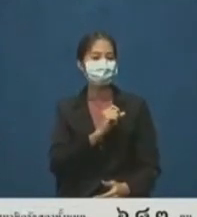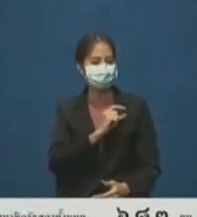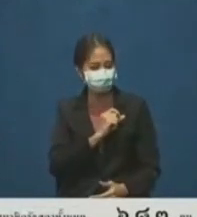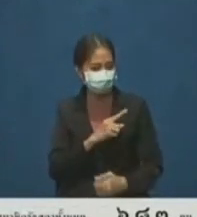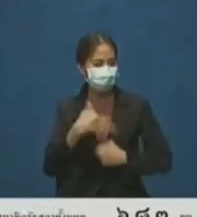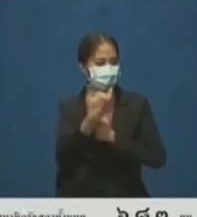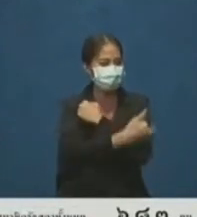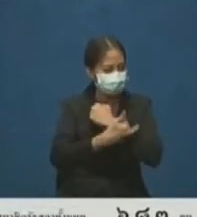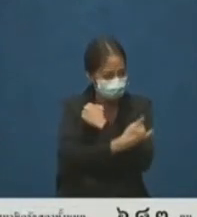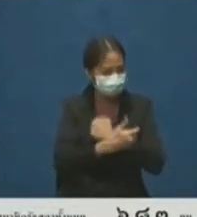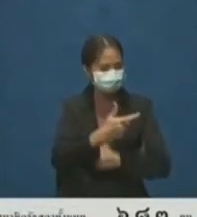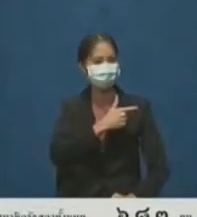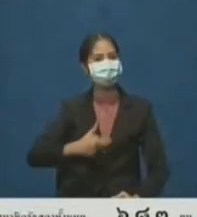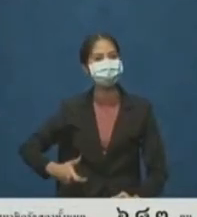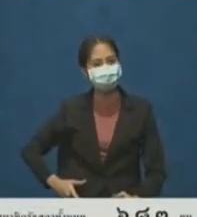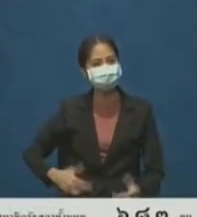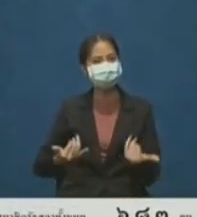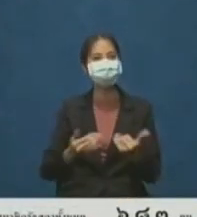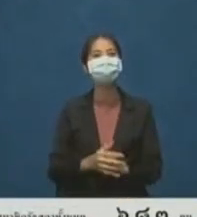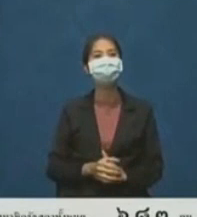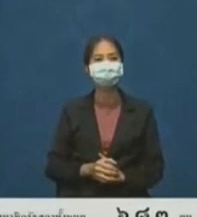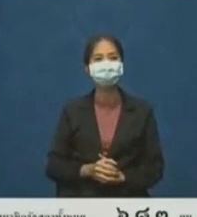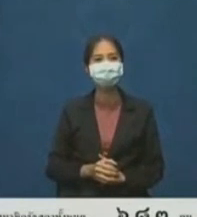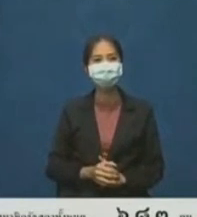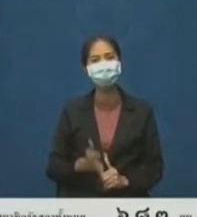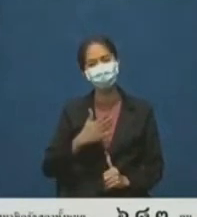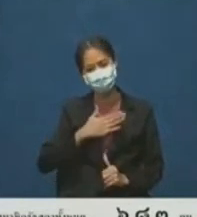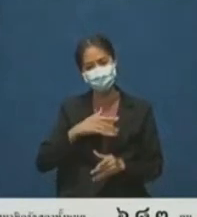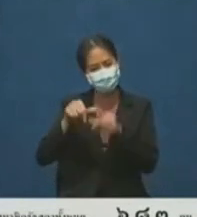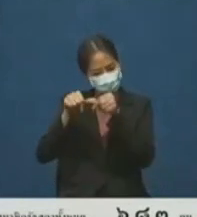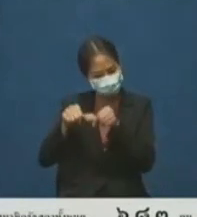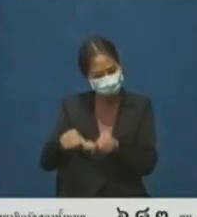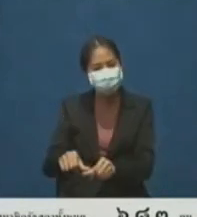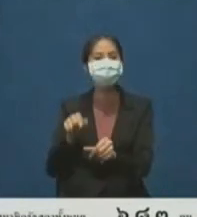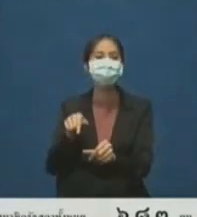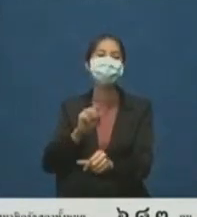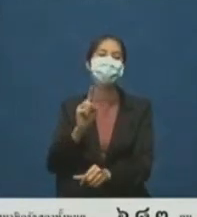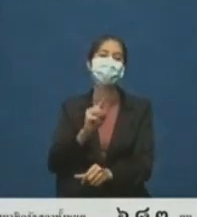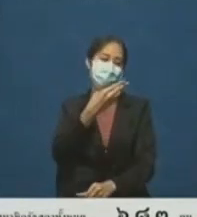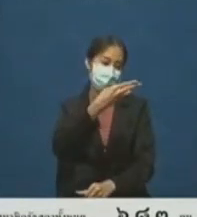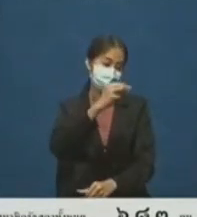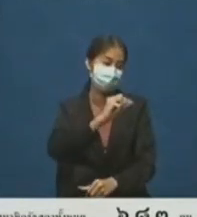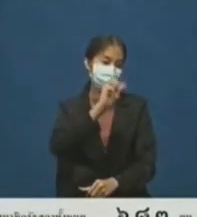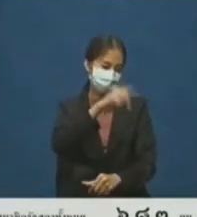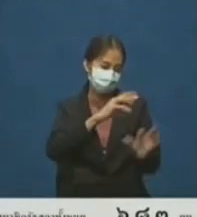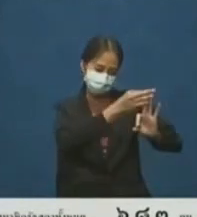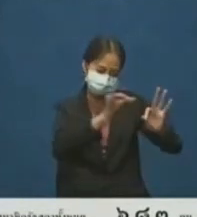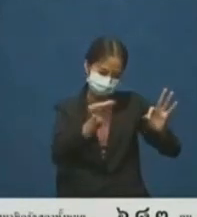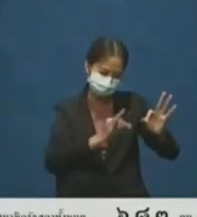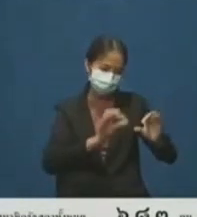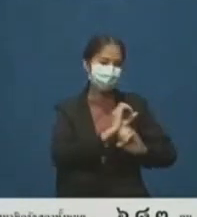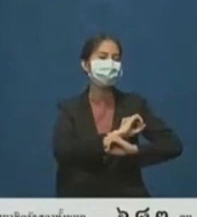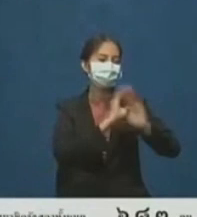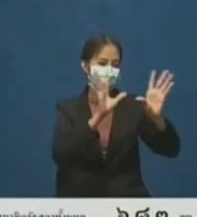รักชาติศาสนาพระมหากษัตริย์โดยเฉพาะสถาบันที่เราอยู่ตรงนี้จะดำรงอยู่ได้ก็ต่อเมื่